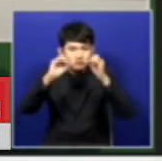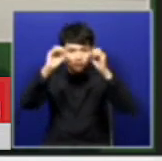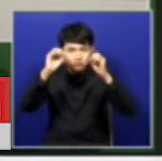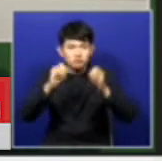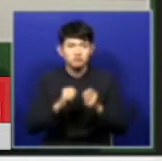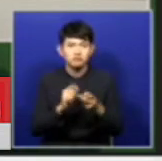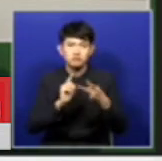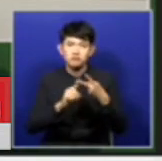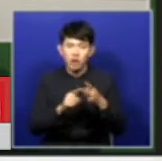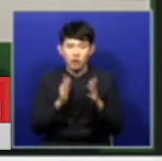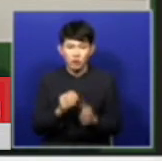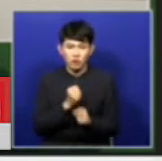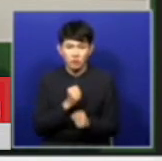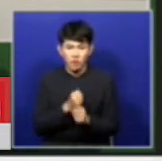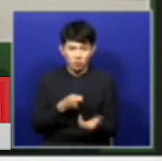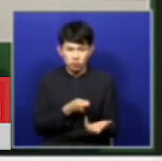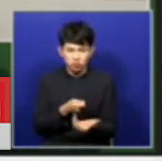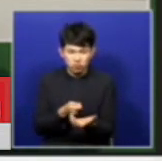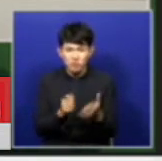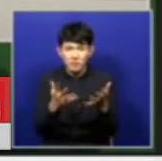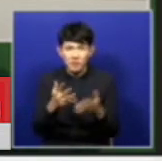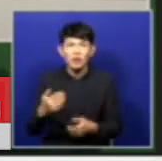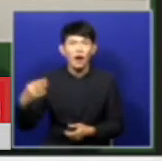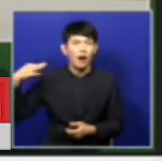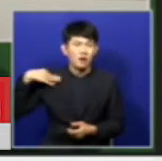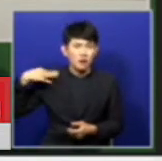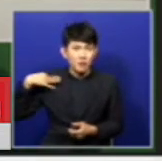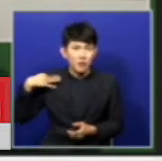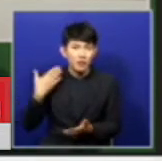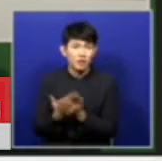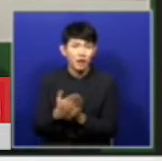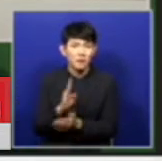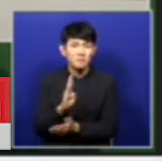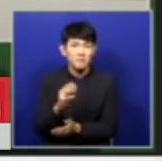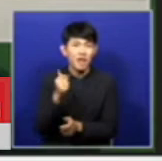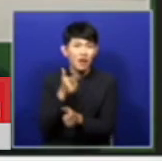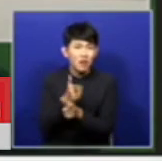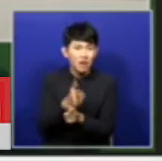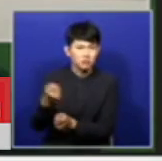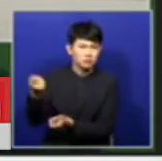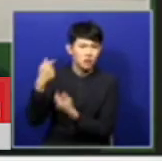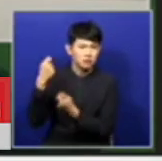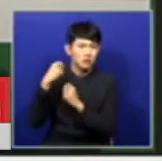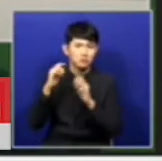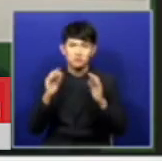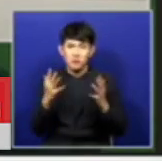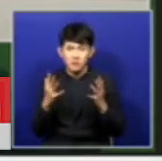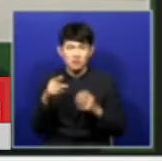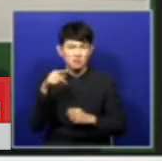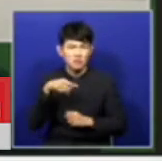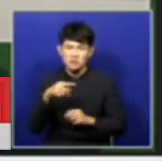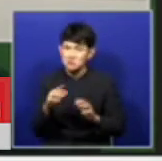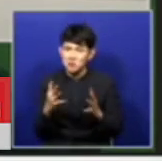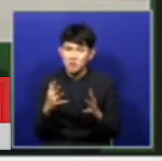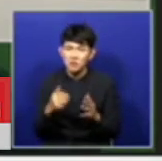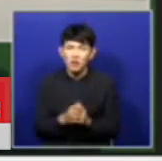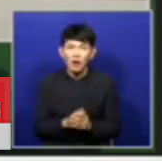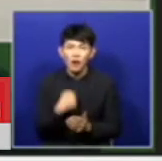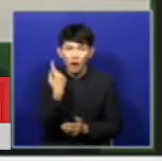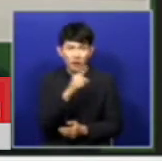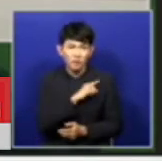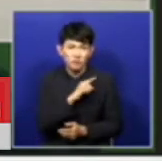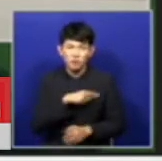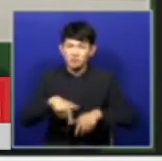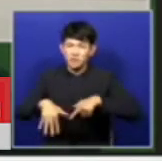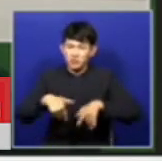ากรที่เข้าไปทำถ้าไม่ใช่ภาครัฐเป็นอาสาเนี่ยก็ไม่ได้มีเบี้ยเลี้ยงอะไรให้เขาเป็นพิเศษนะครับในขณะที่ต้องพึ่งพาภาคประชาชนในการเข้าไป